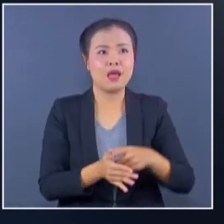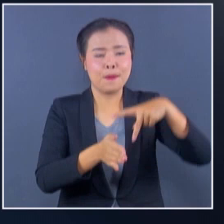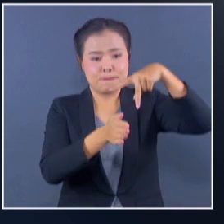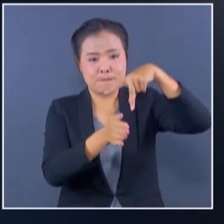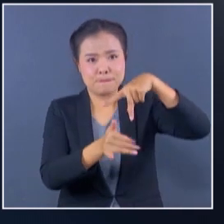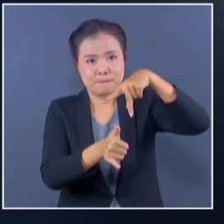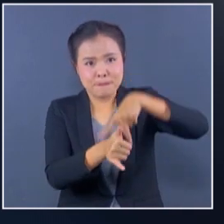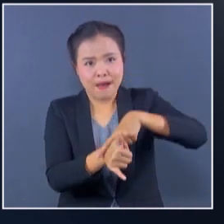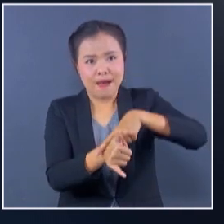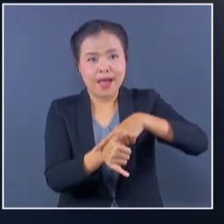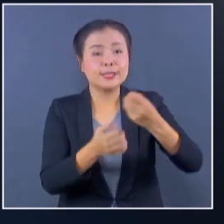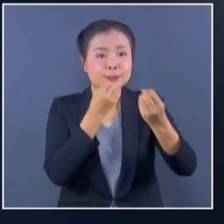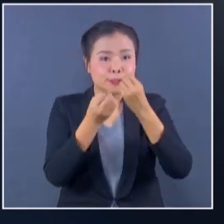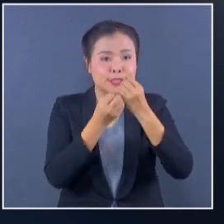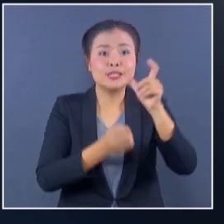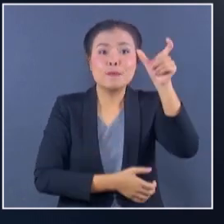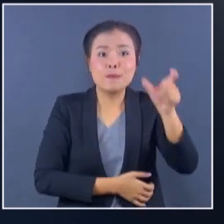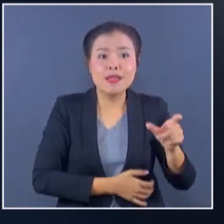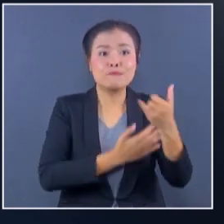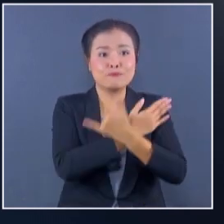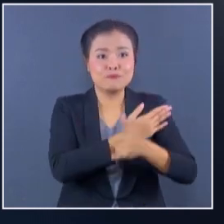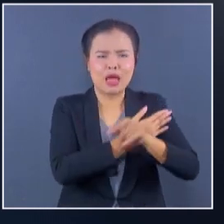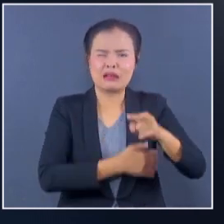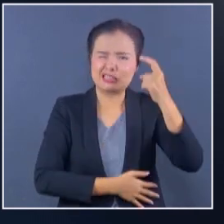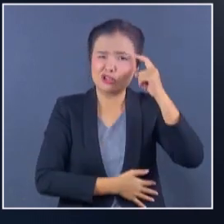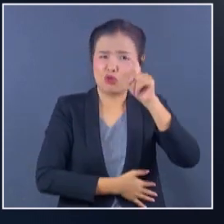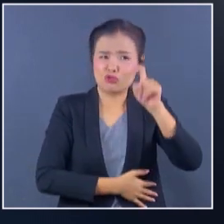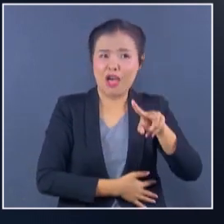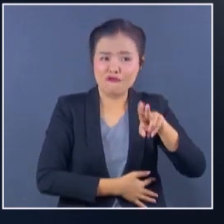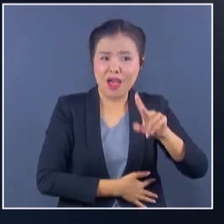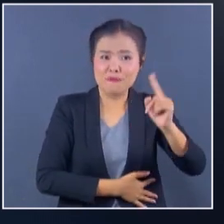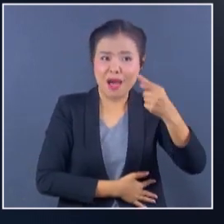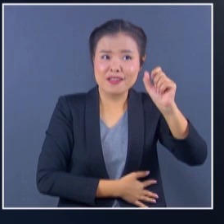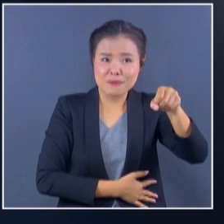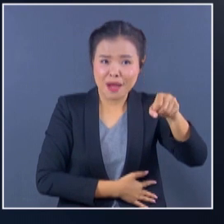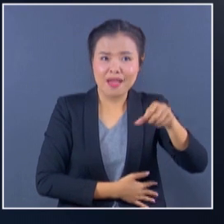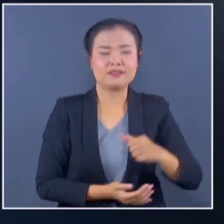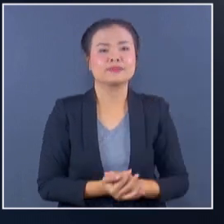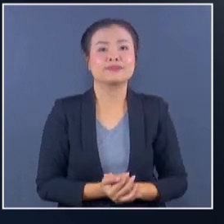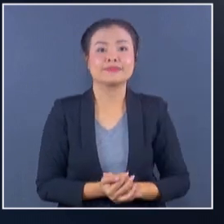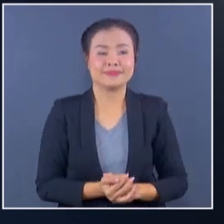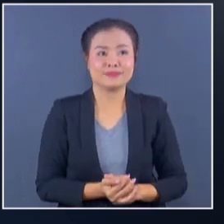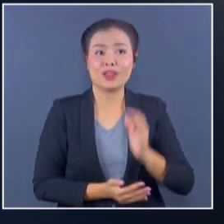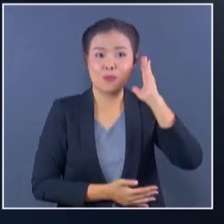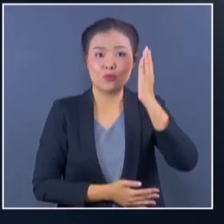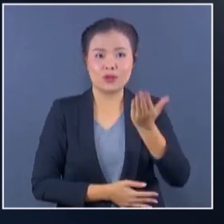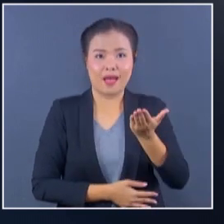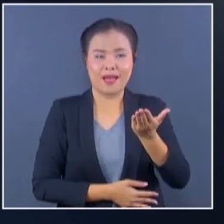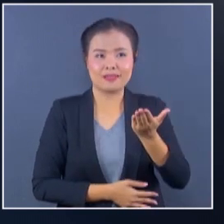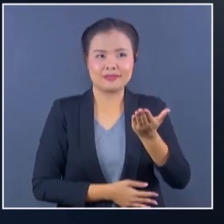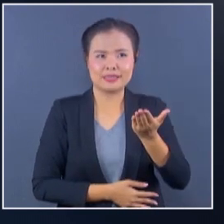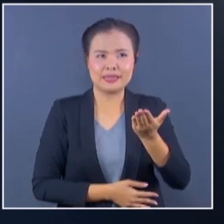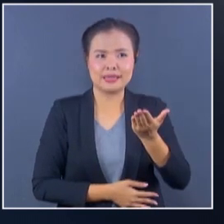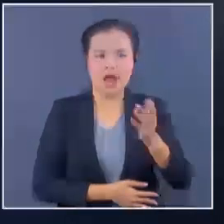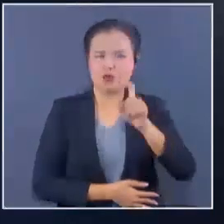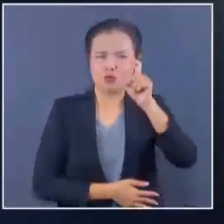วก็ดินเนอร์กันที่ปารีสนะคะจะหลายคนก็สงสัยว่าคนนี้เป็นหวานใจคนใหม่ของอ้ําหรือเปล่าล่าสุดค่ะไฮโซนินก็ไม่ได้ปล่อยให้หลายคนส